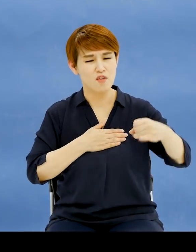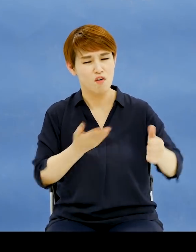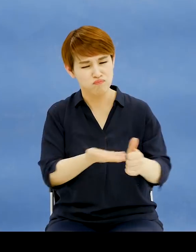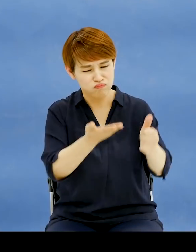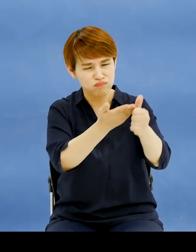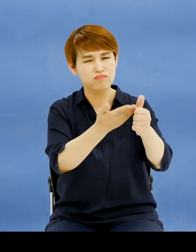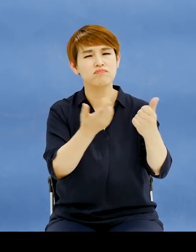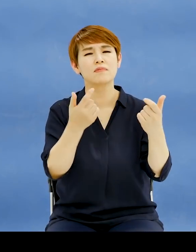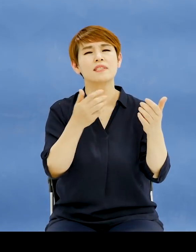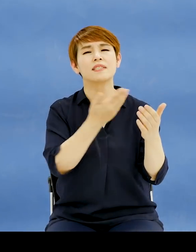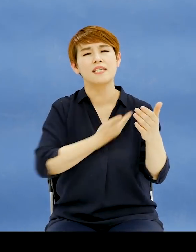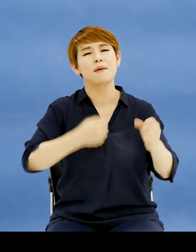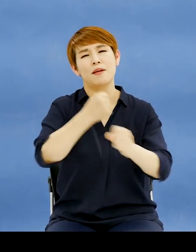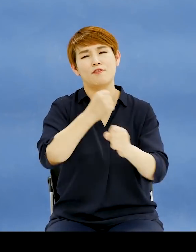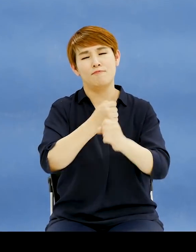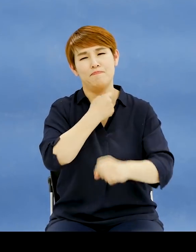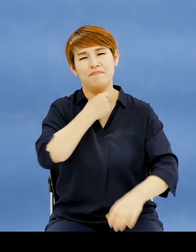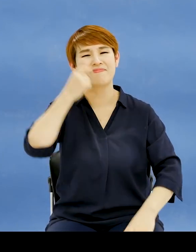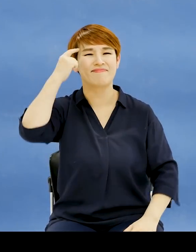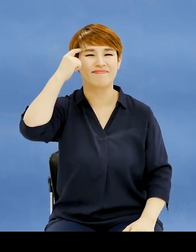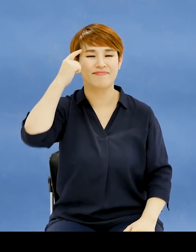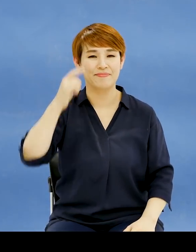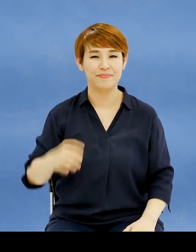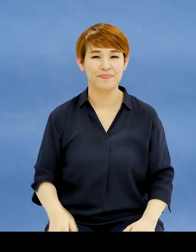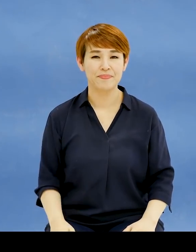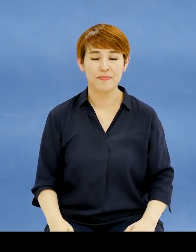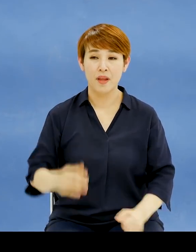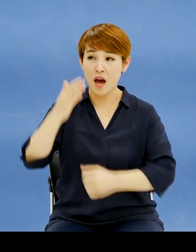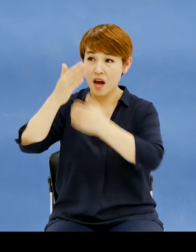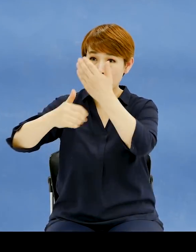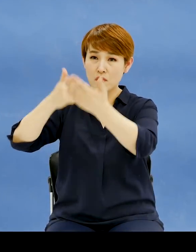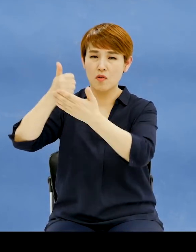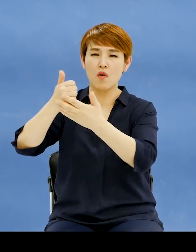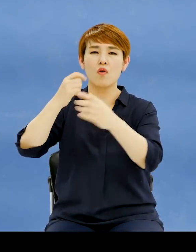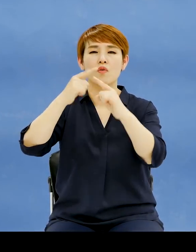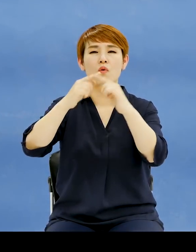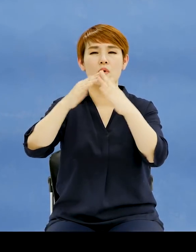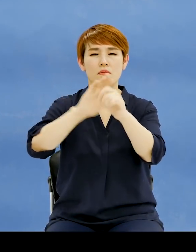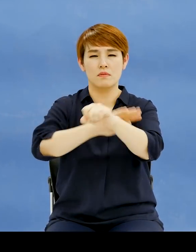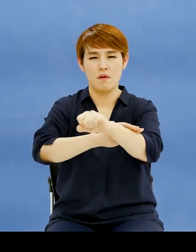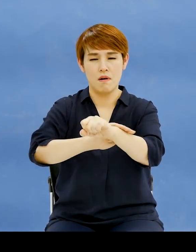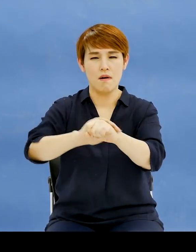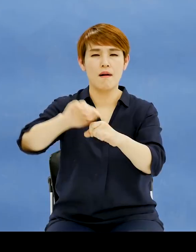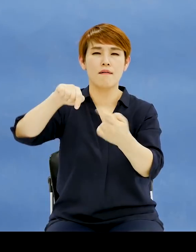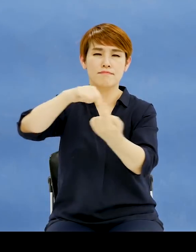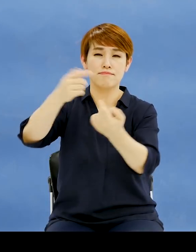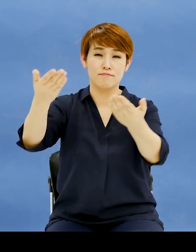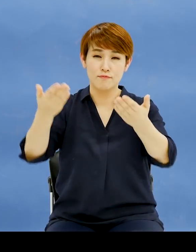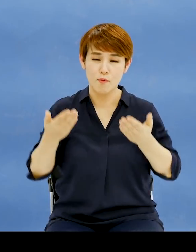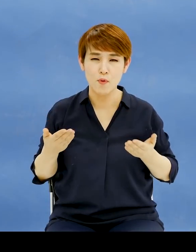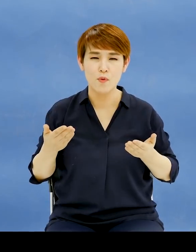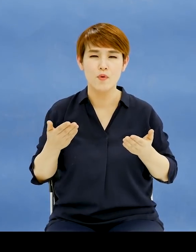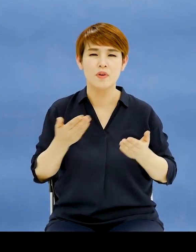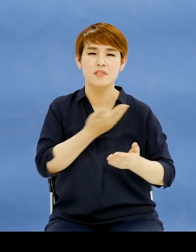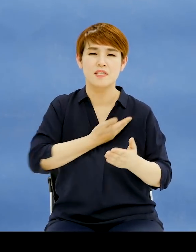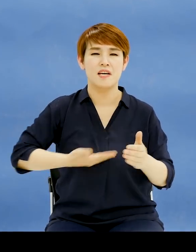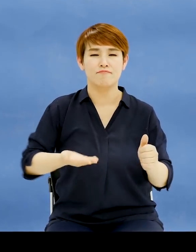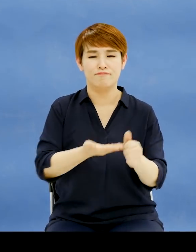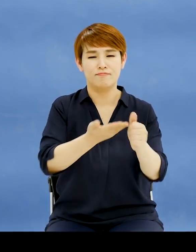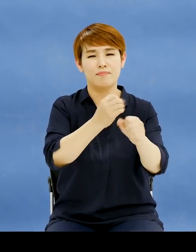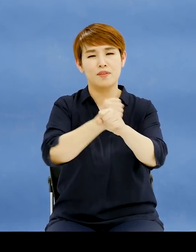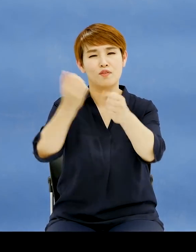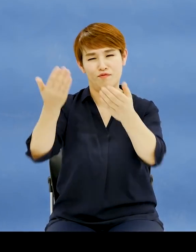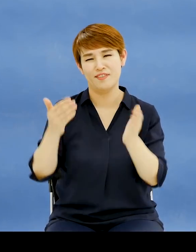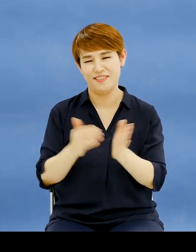제자로. 근데 하나님께서 교회 계속 확장을 주시고 계속 제자로 삼아 주시거든요. 잘 버티셨네요. 네,